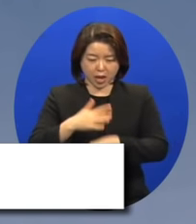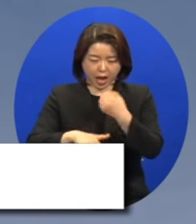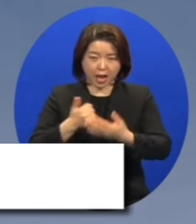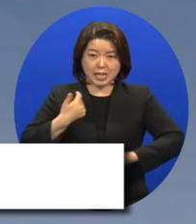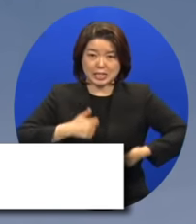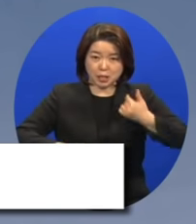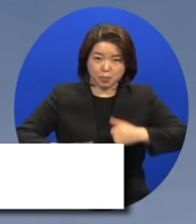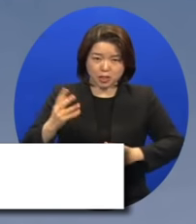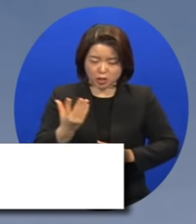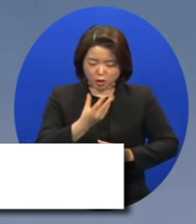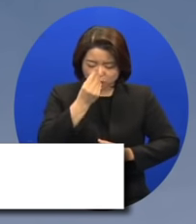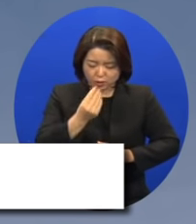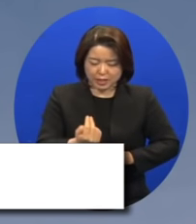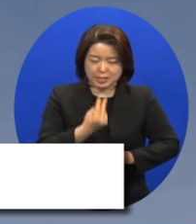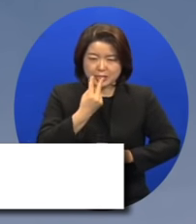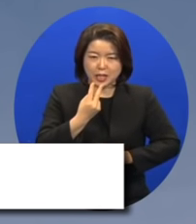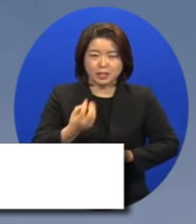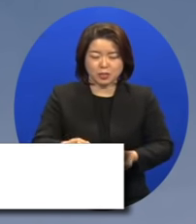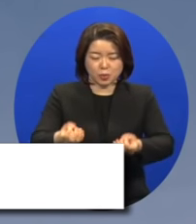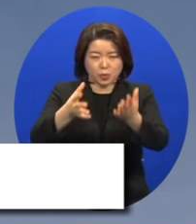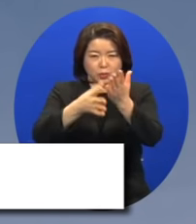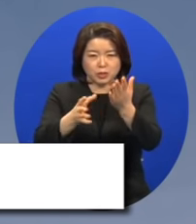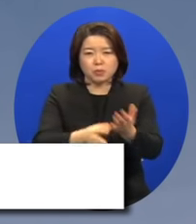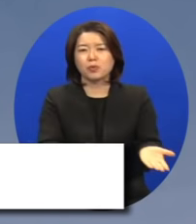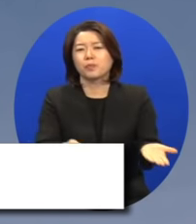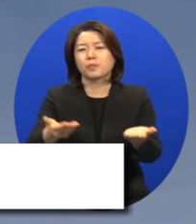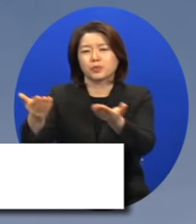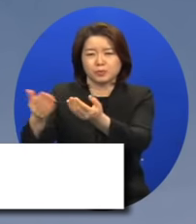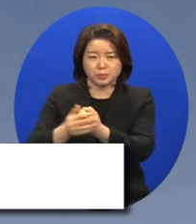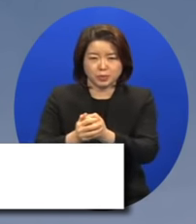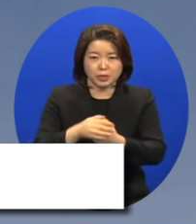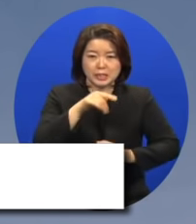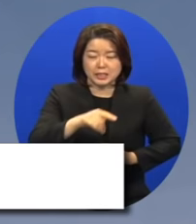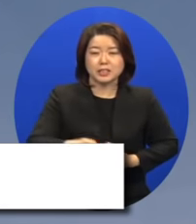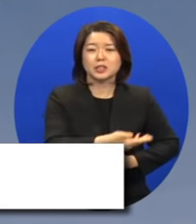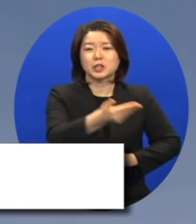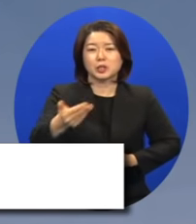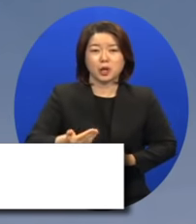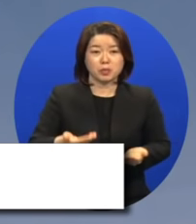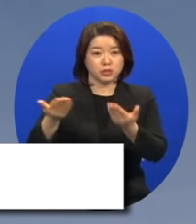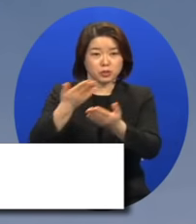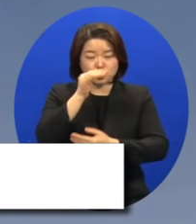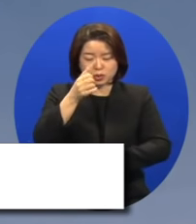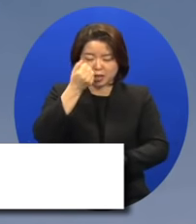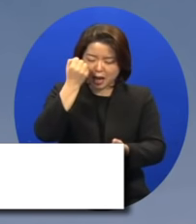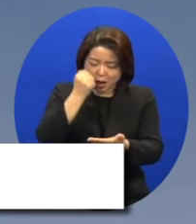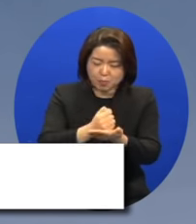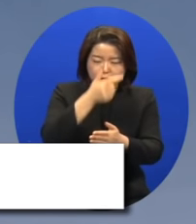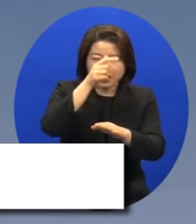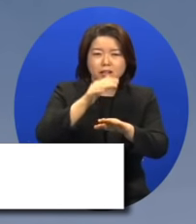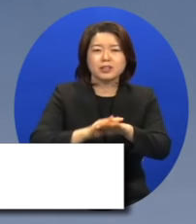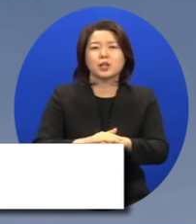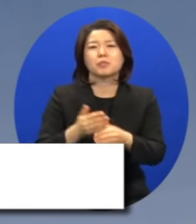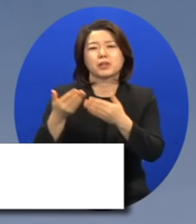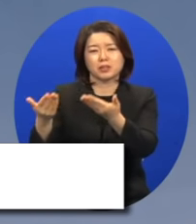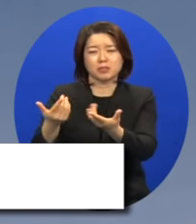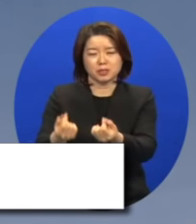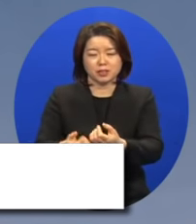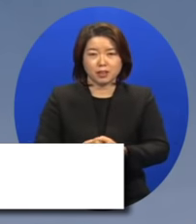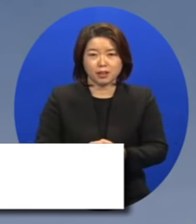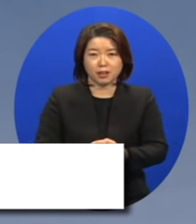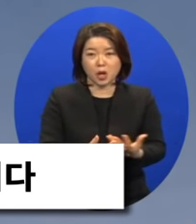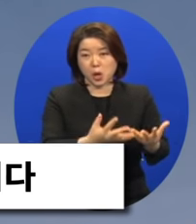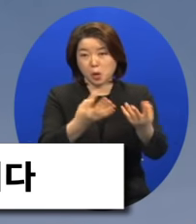께거룩하고기쁘게드리는산제물로드리십시오 .이것이바로당신이드려야할합당한 예배입니다.많은